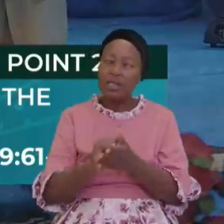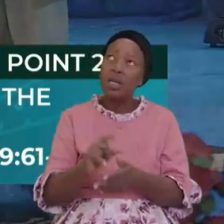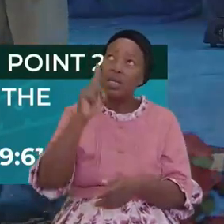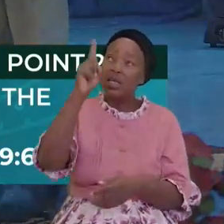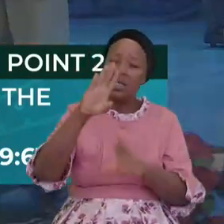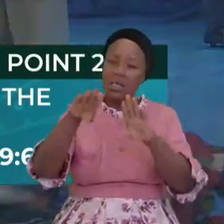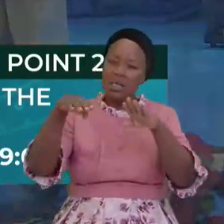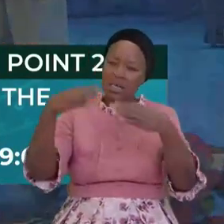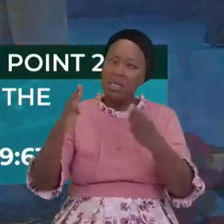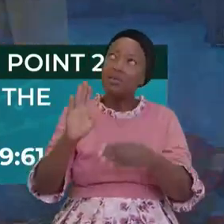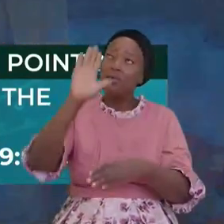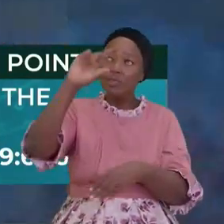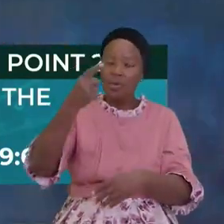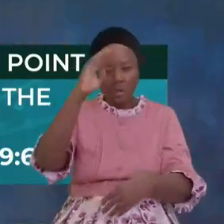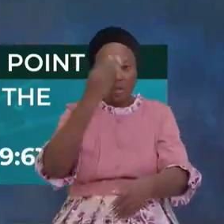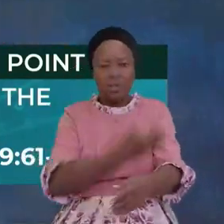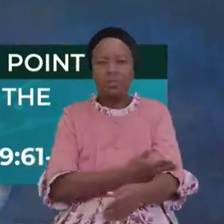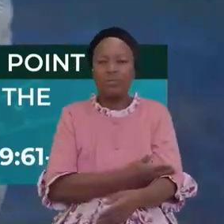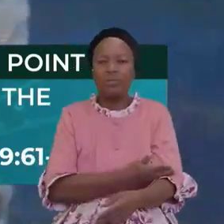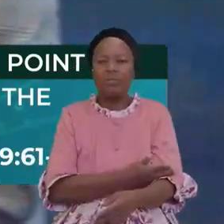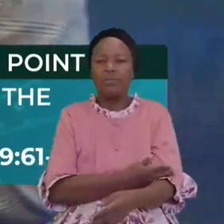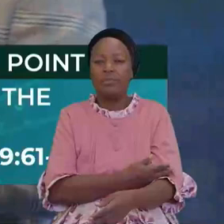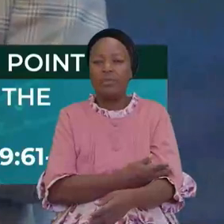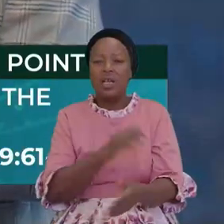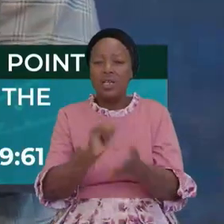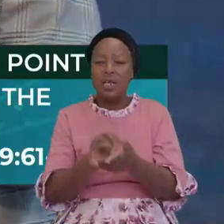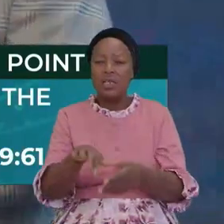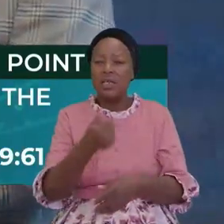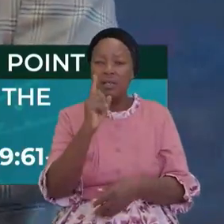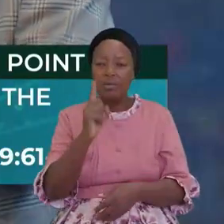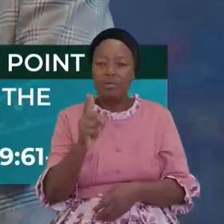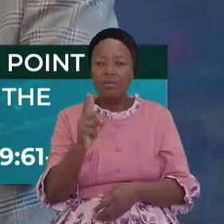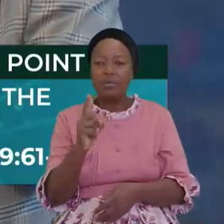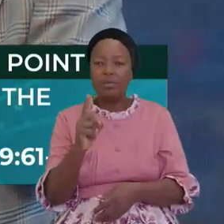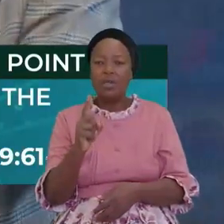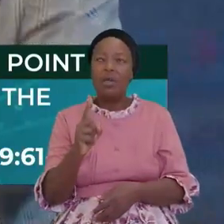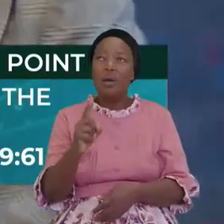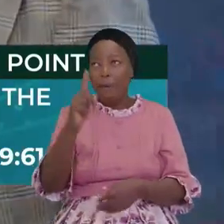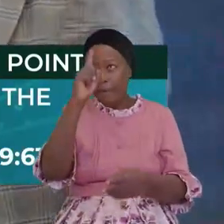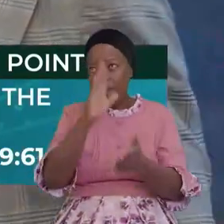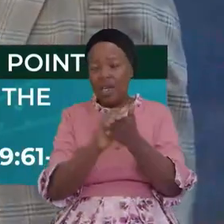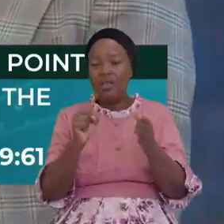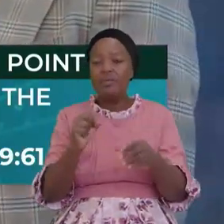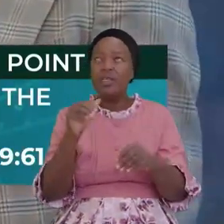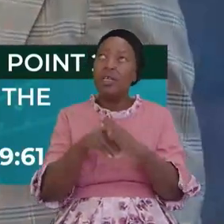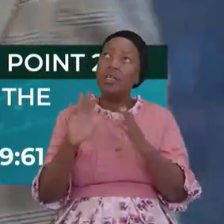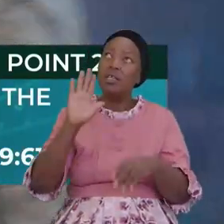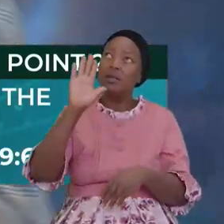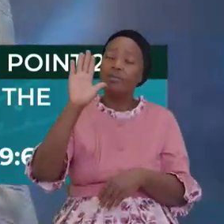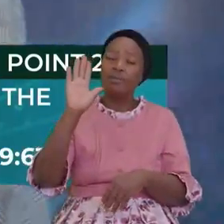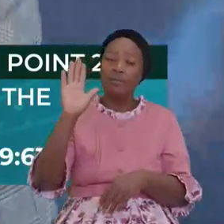Car Dieu a tant aimé le monde qu'il a donné son Fils unique